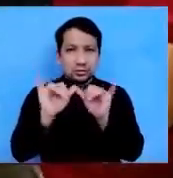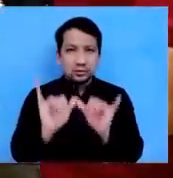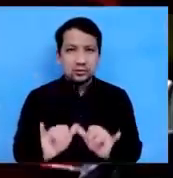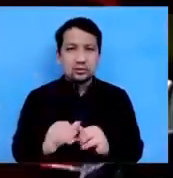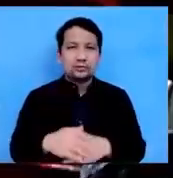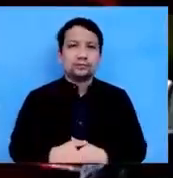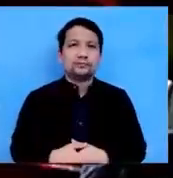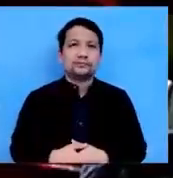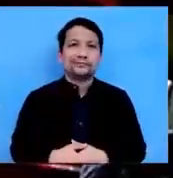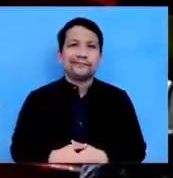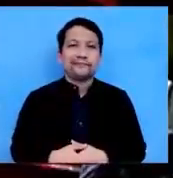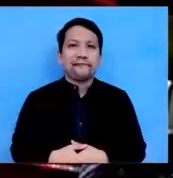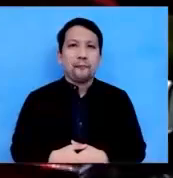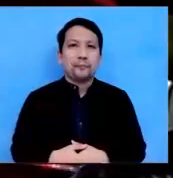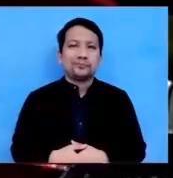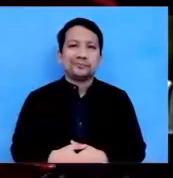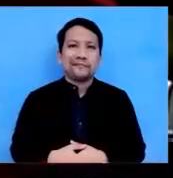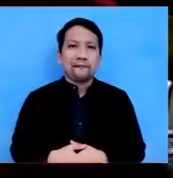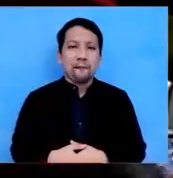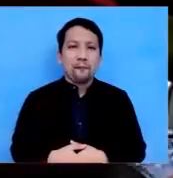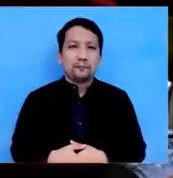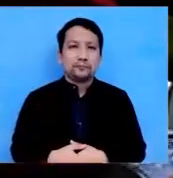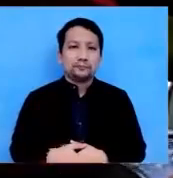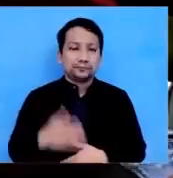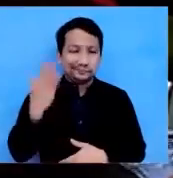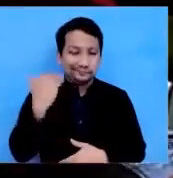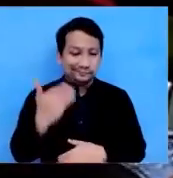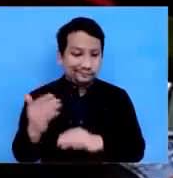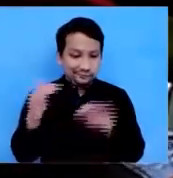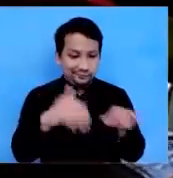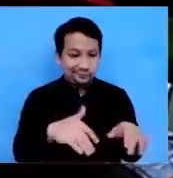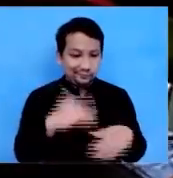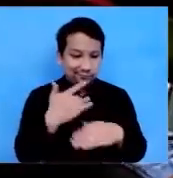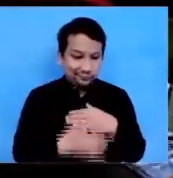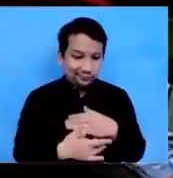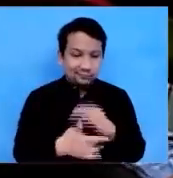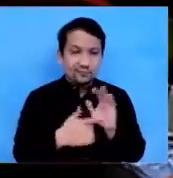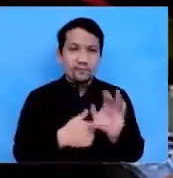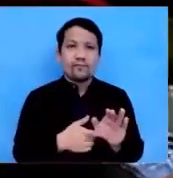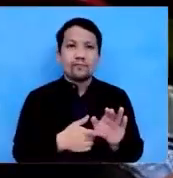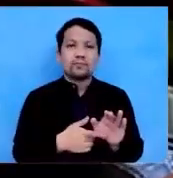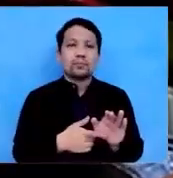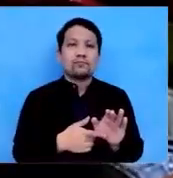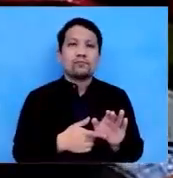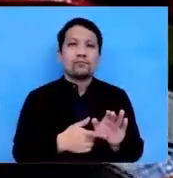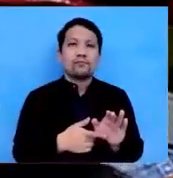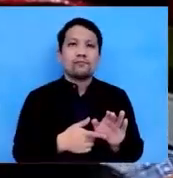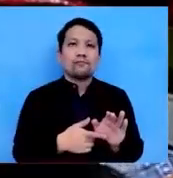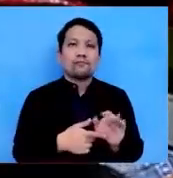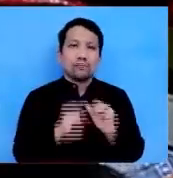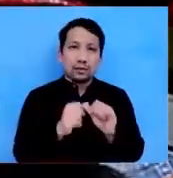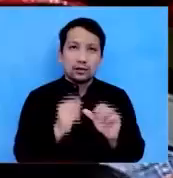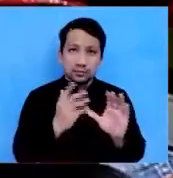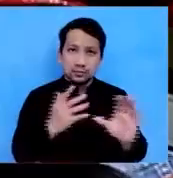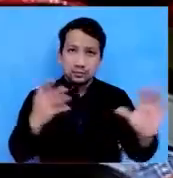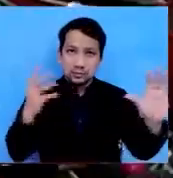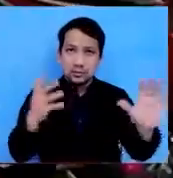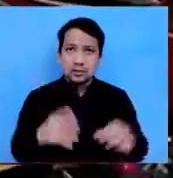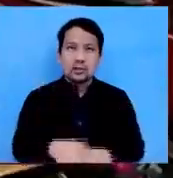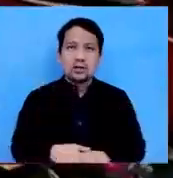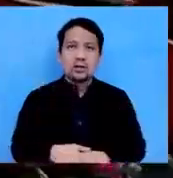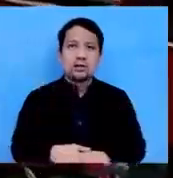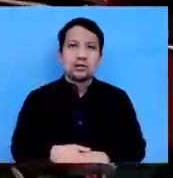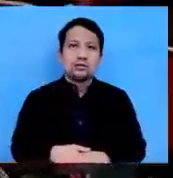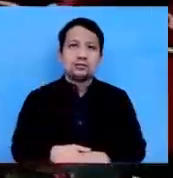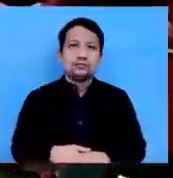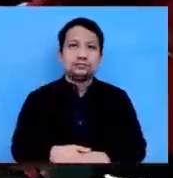Dati, manual booking, so pupunta kami dito ng mas maaga, mas ahead, para lang pumila ng mahaba. Tapos